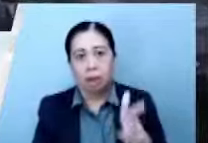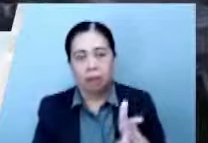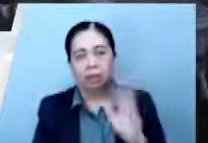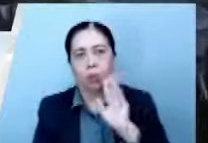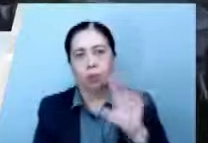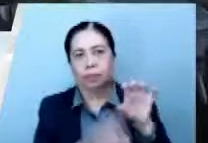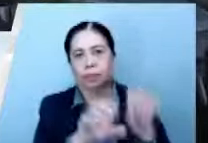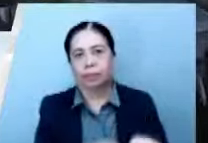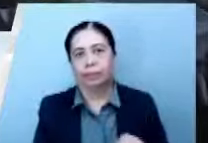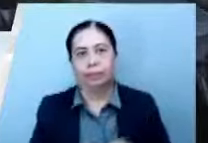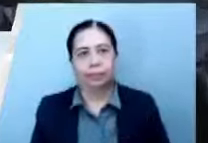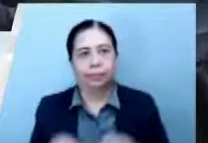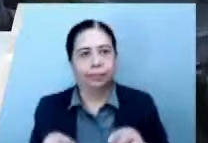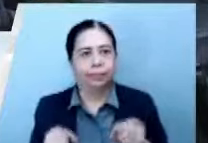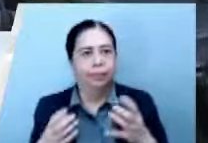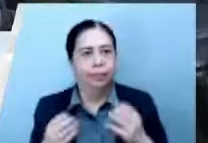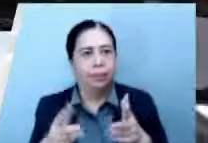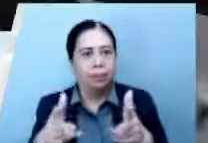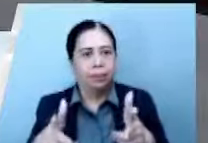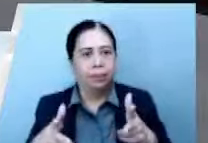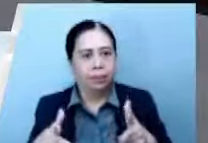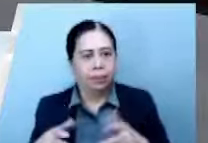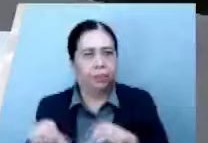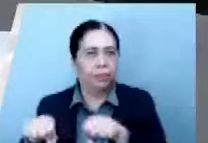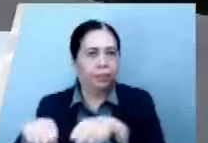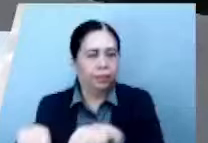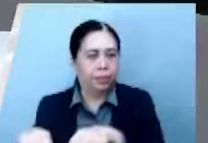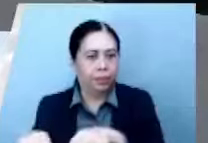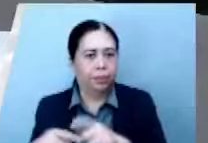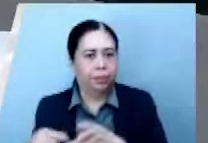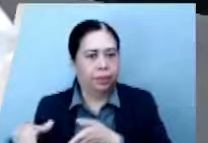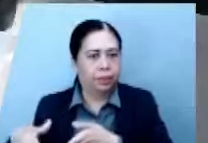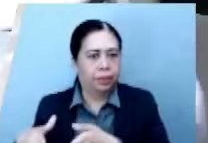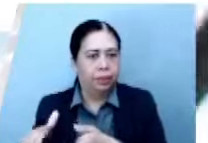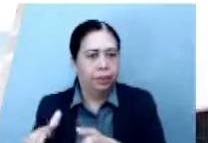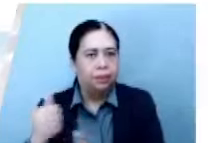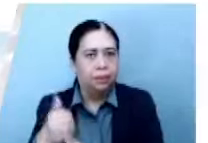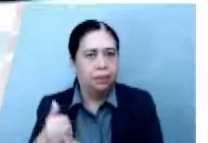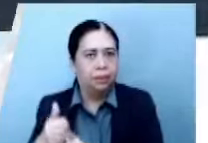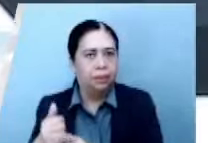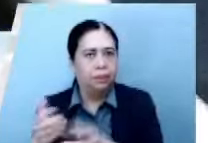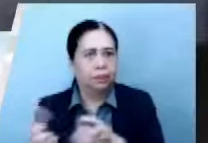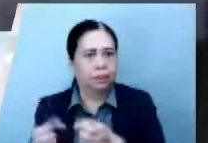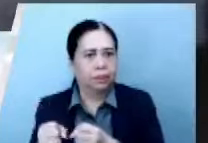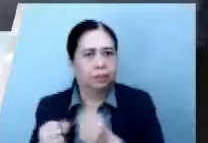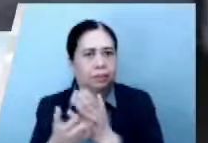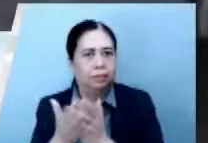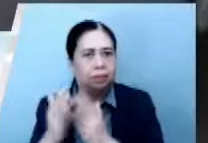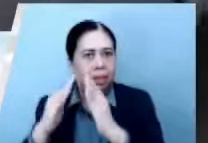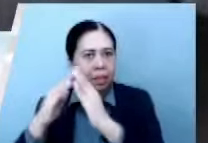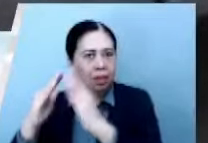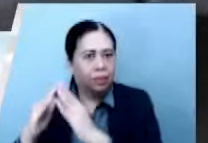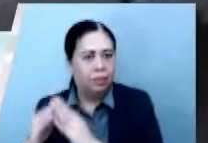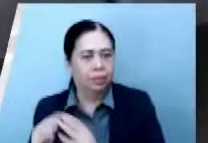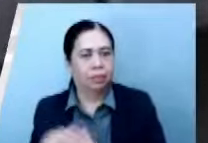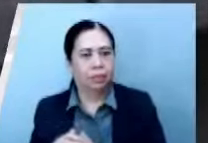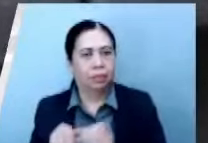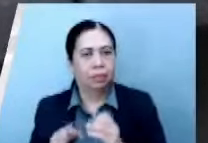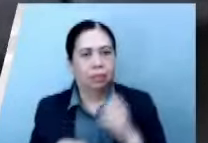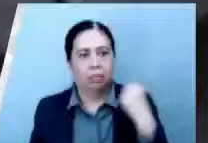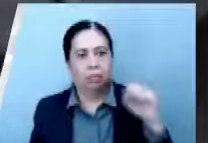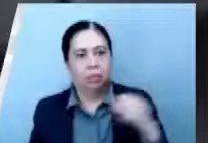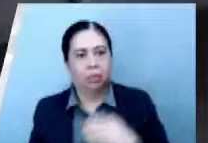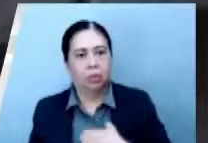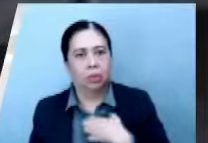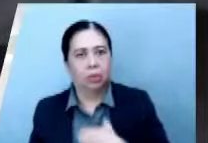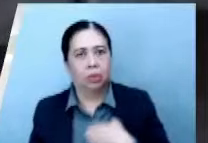Dito, marami ang nakapark na motorsiklo na sa gilid na mismo ng kalsada ang ibang bahay. Maraming tututol doon, lalo na yung mga